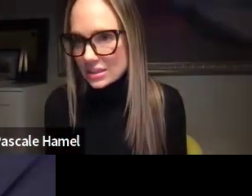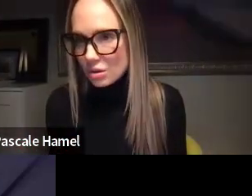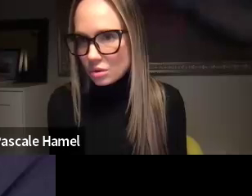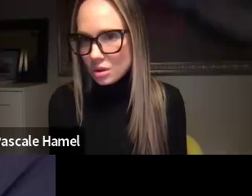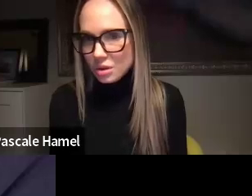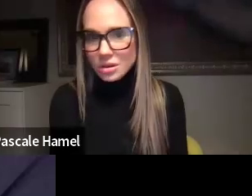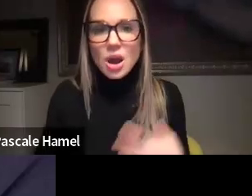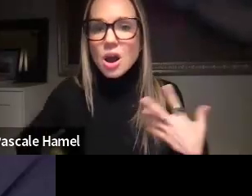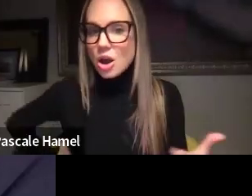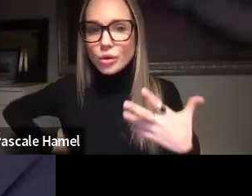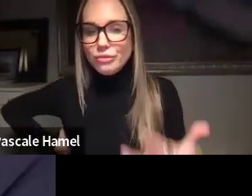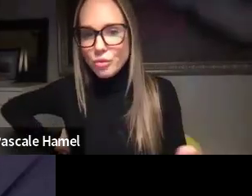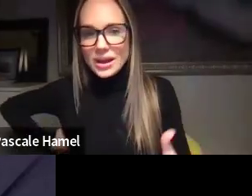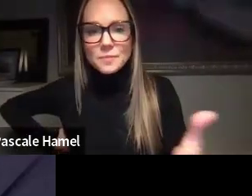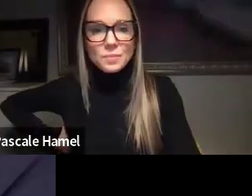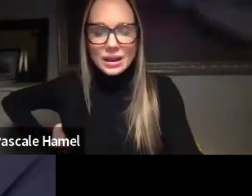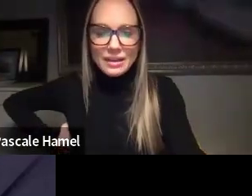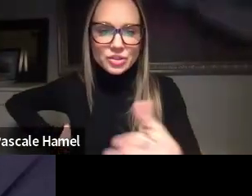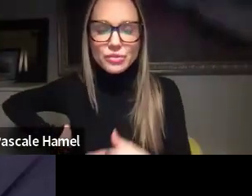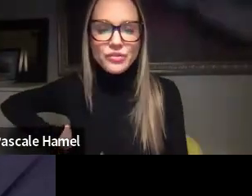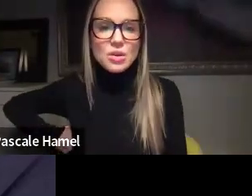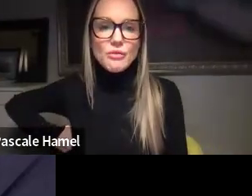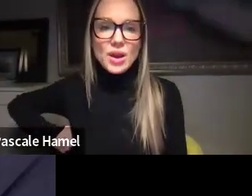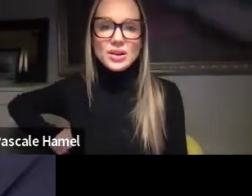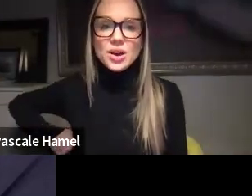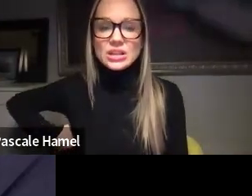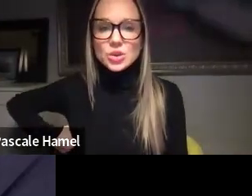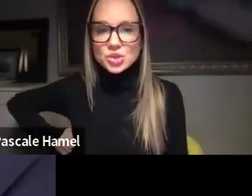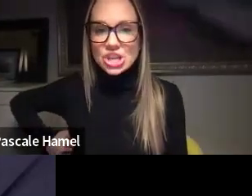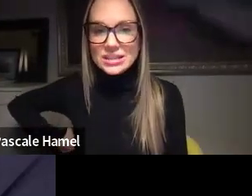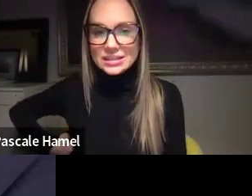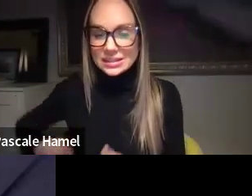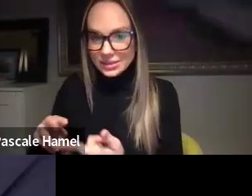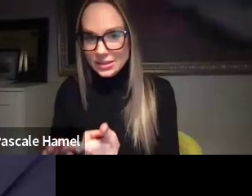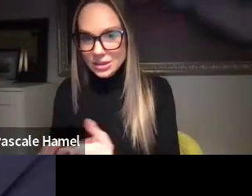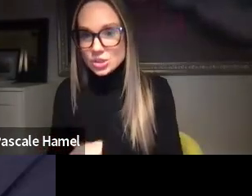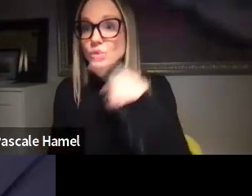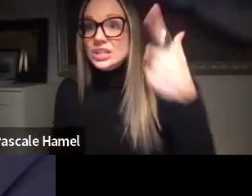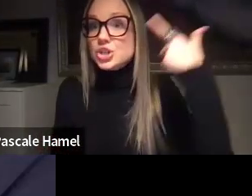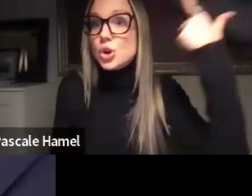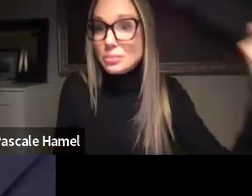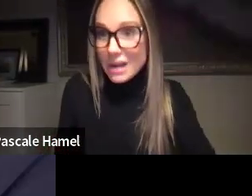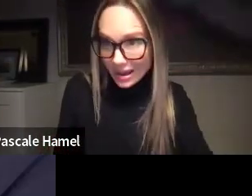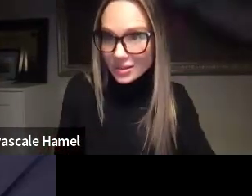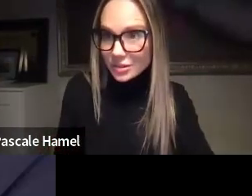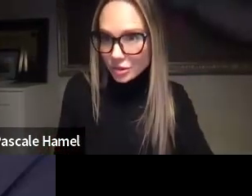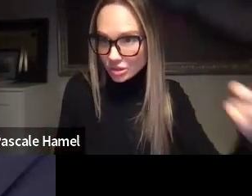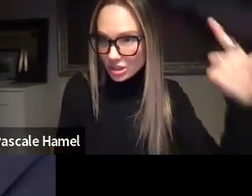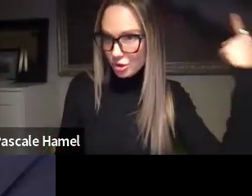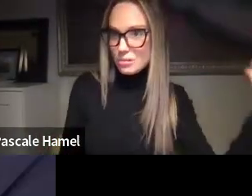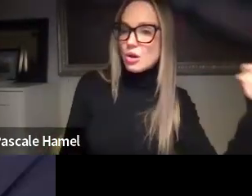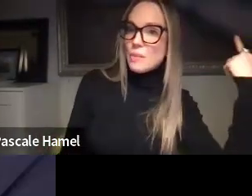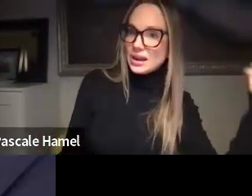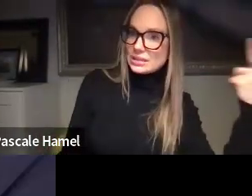n'importe quelle occasion. Encore une fois, la jeune fille qu'on voit là avec son jeans, son t-shirt blanc,